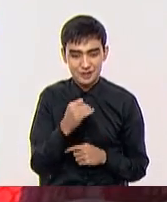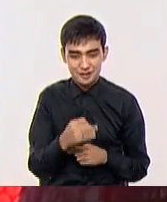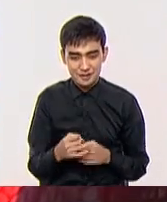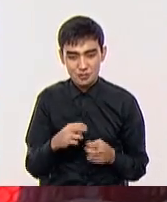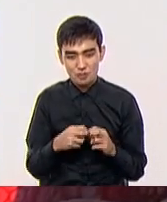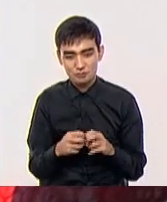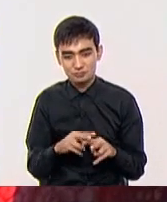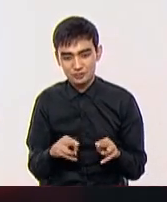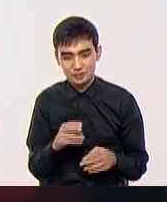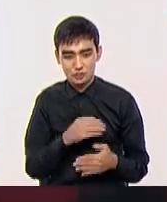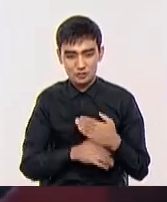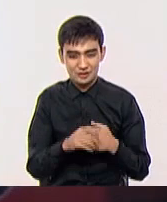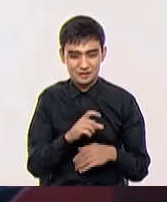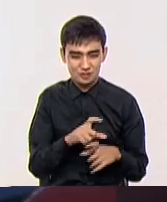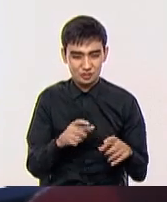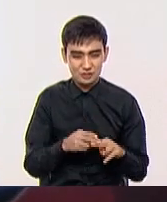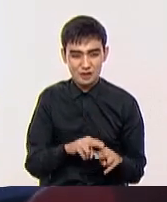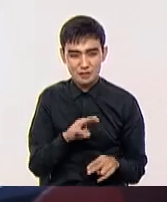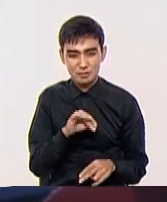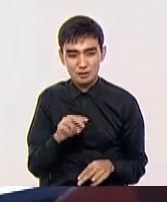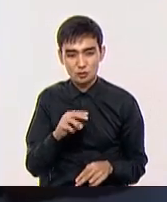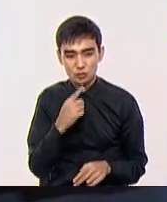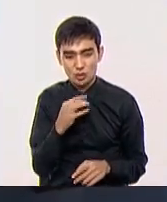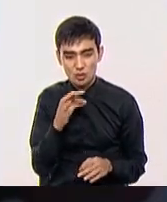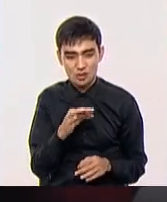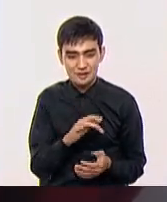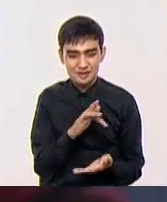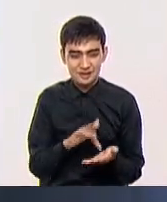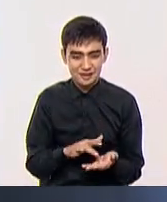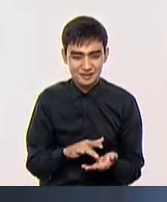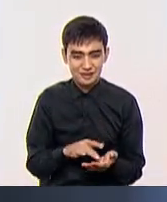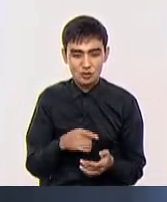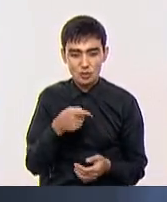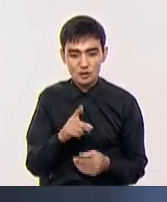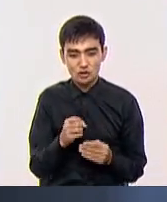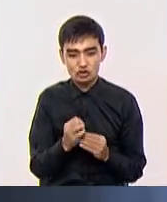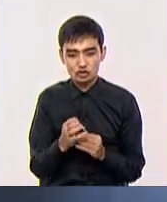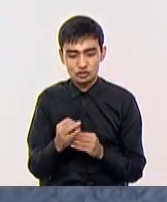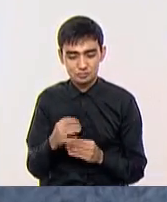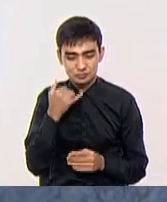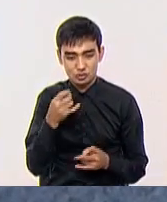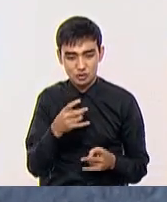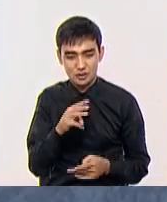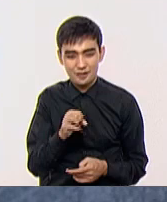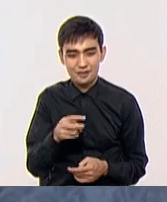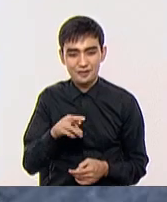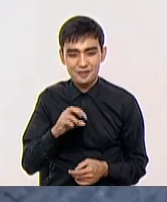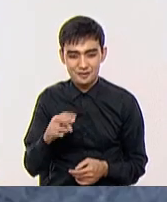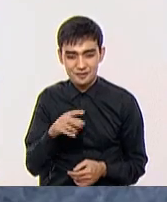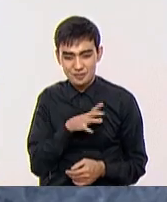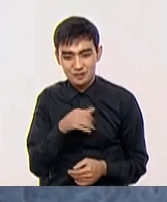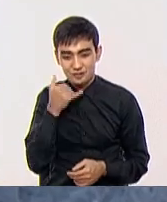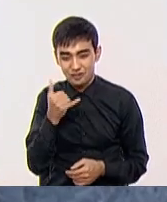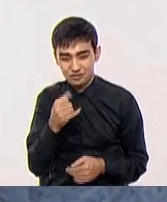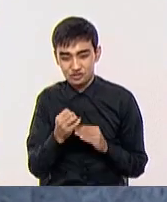подобных проблем людям с инвалидностью в Минтруда советуют обращаться в контакт-центр по номеру 1414. Правда, Татьяна Шанкаренко уверяет, что